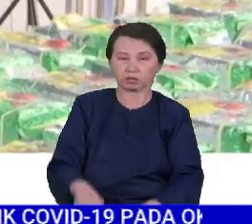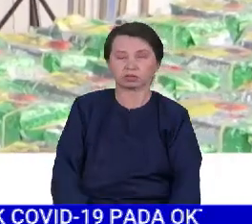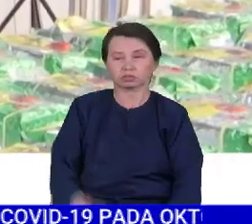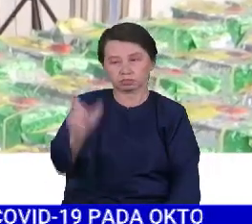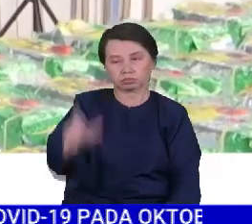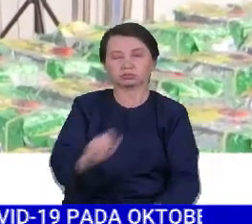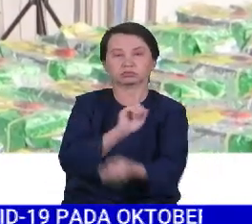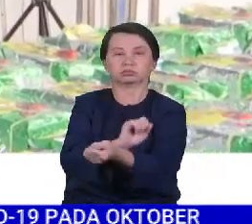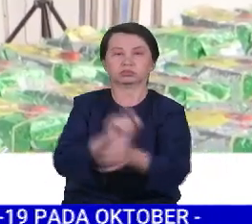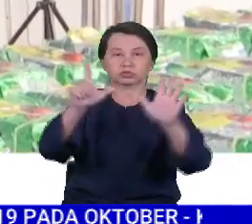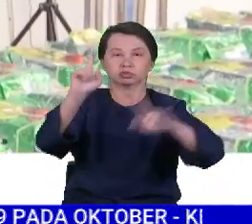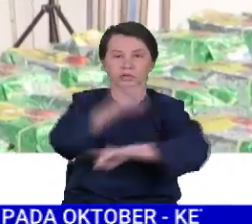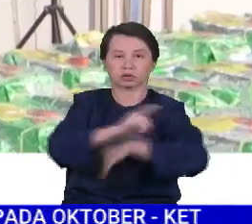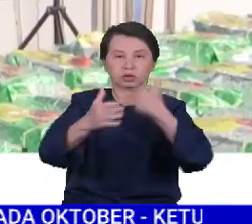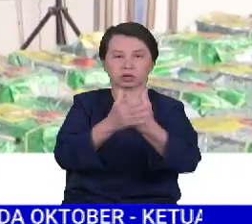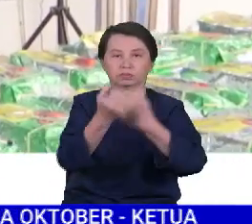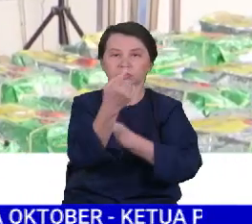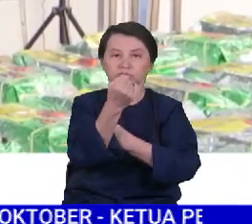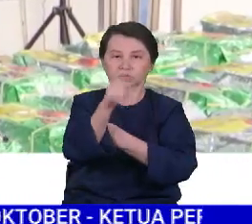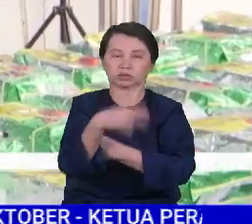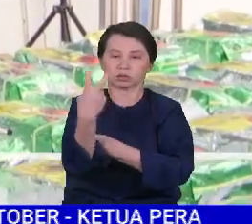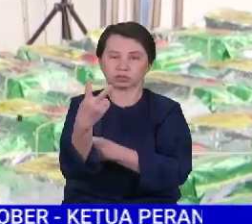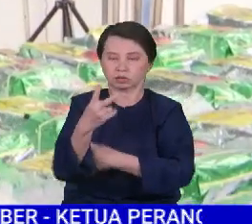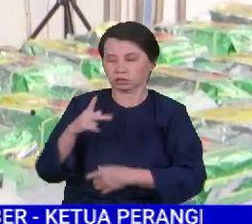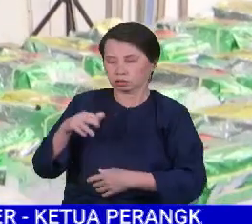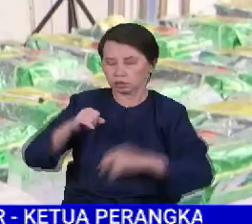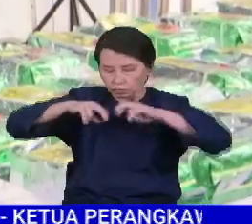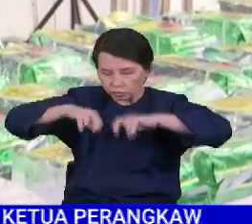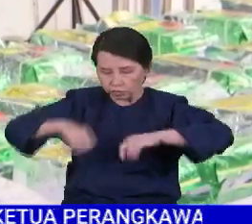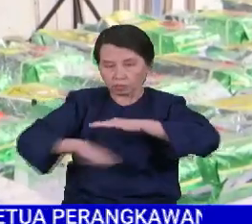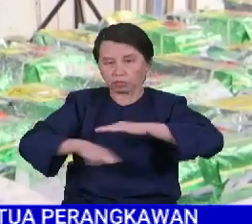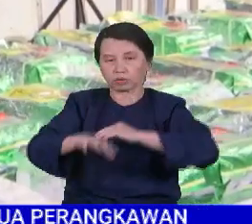Suspek direman 7 hari sehingga 11 Disember. Kes disiasat